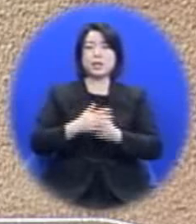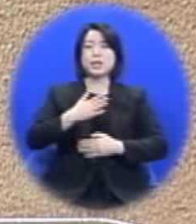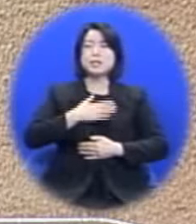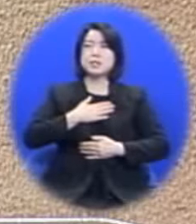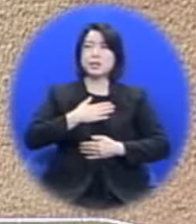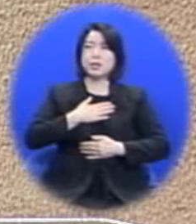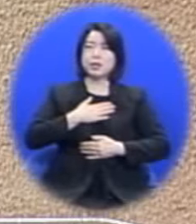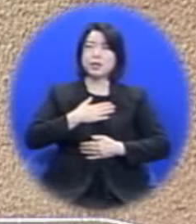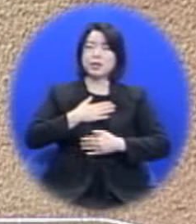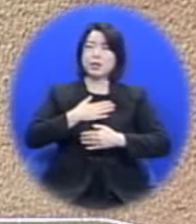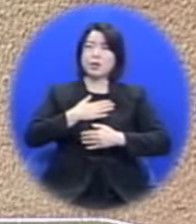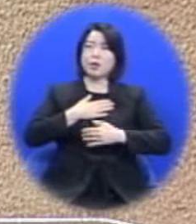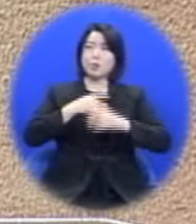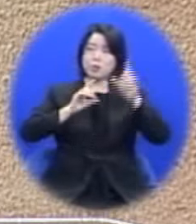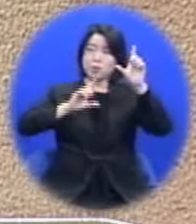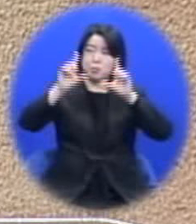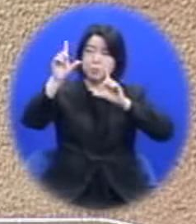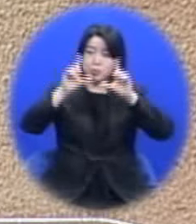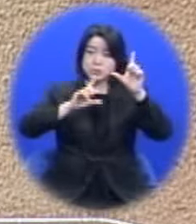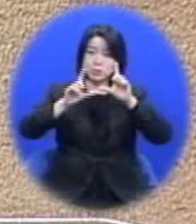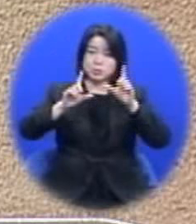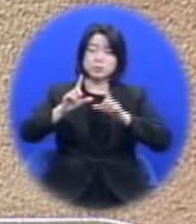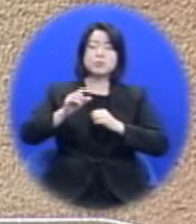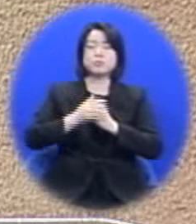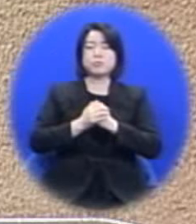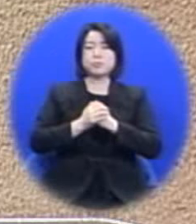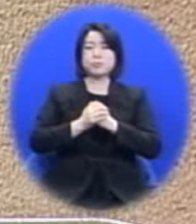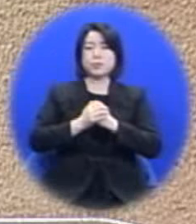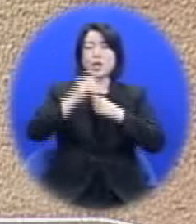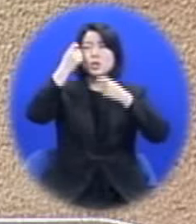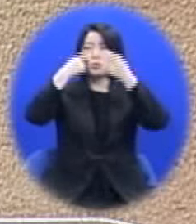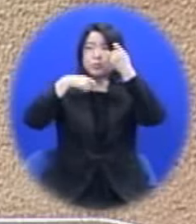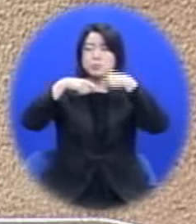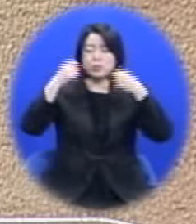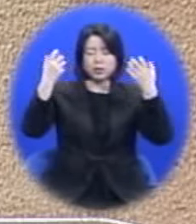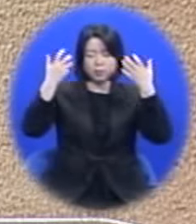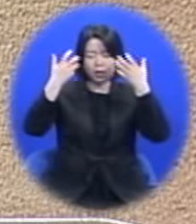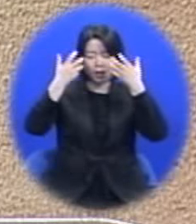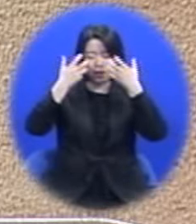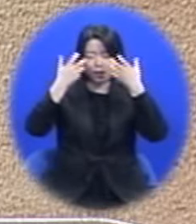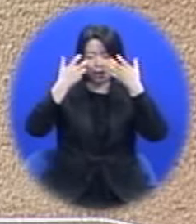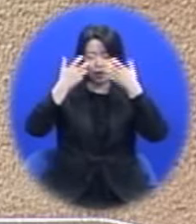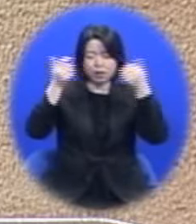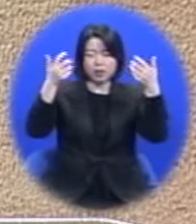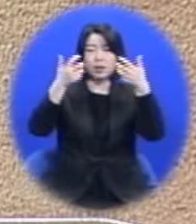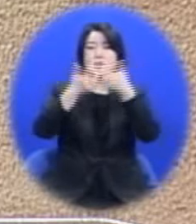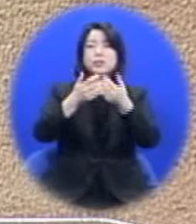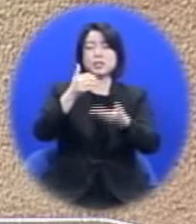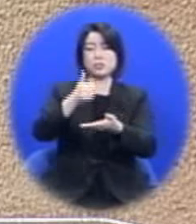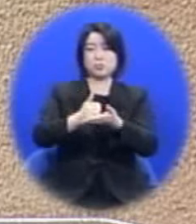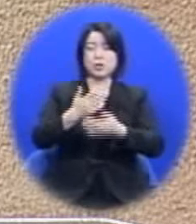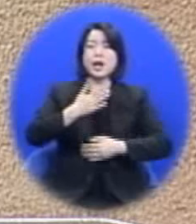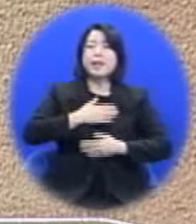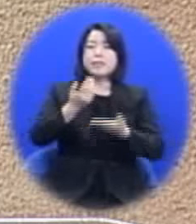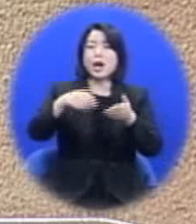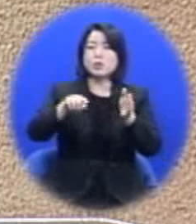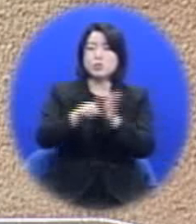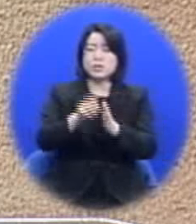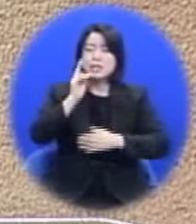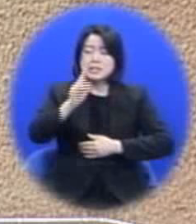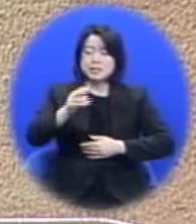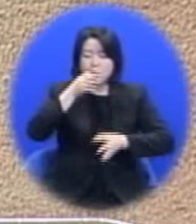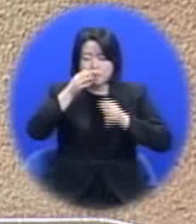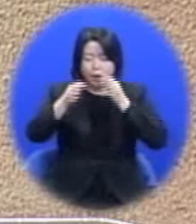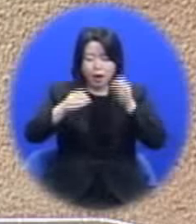비춰지는 예수님의 모습은요. 눈물이 가득하신 분이에요. 나를 위해서 그렇게 심한